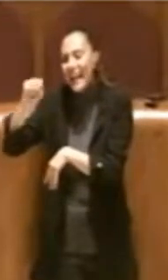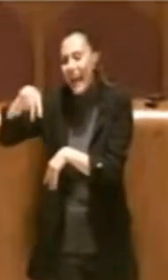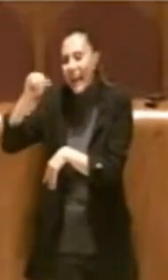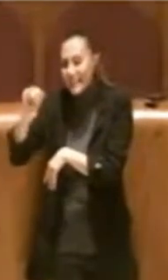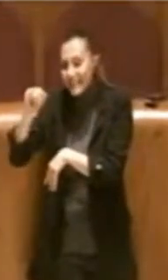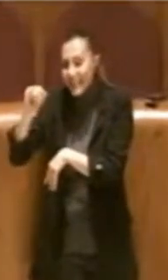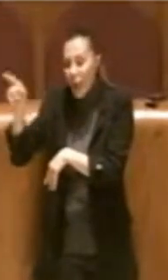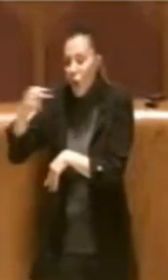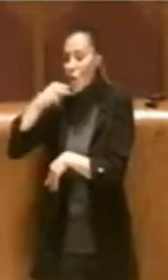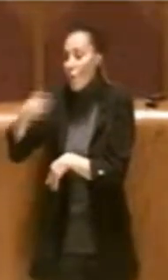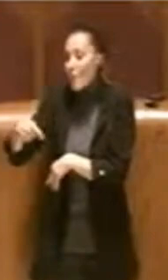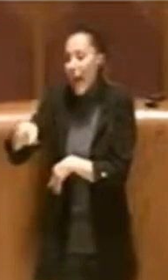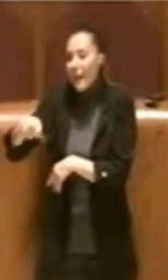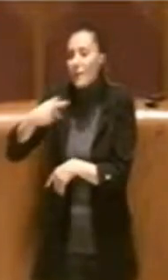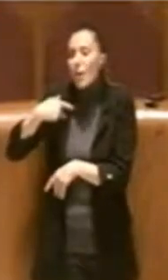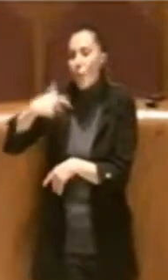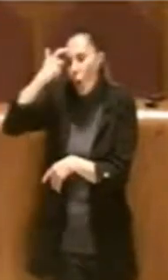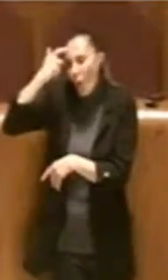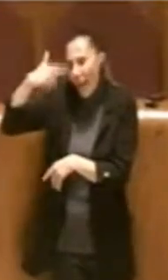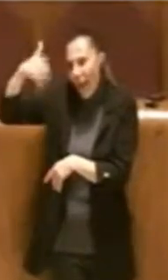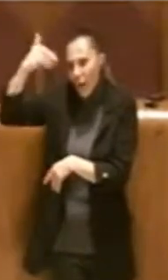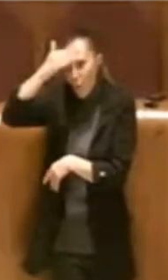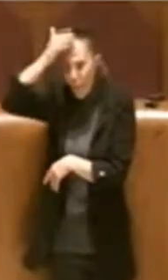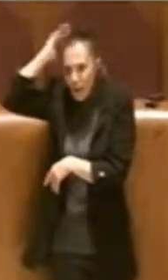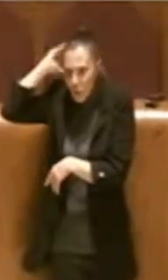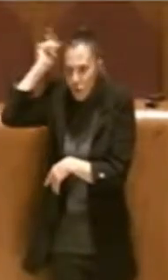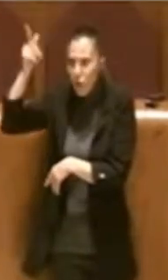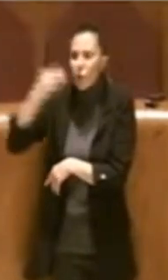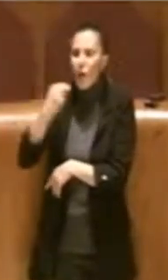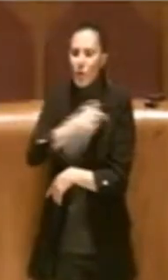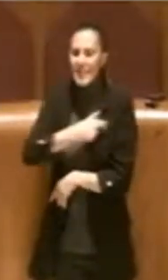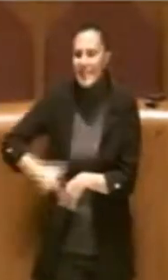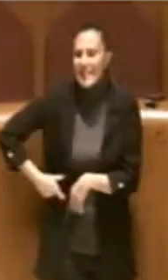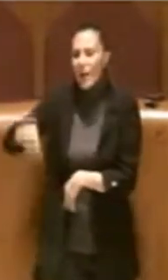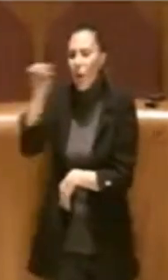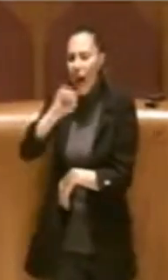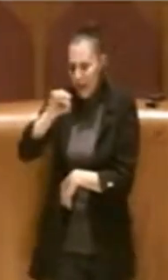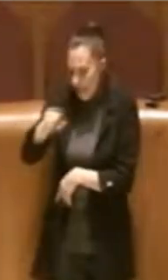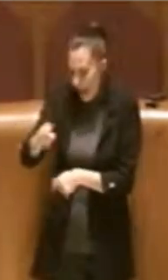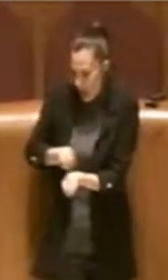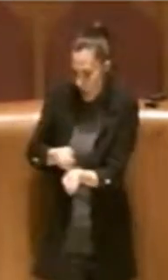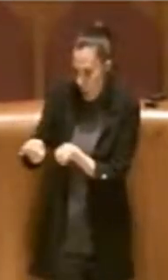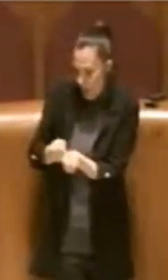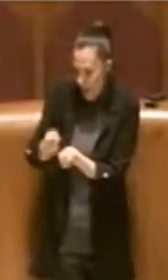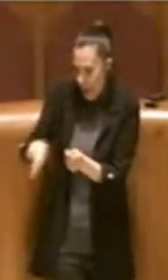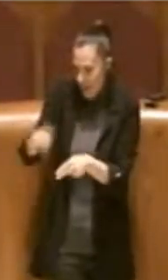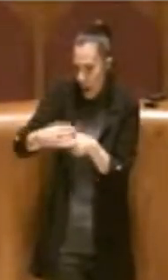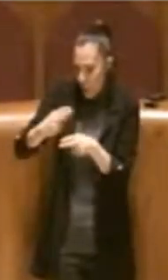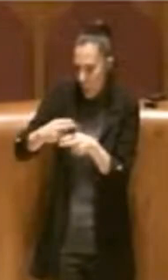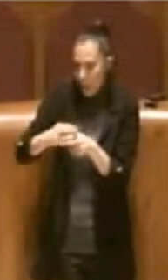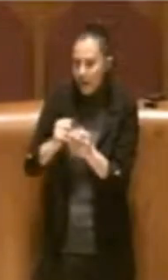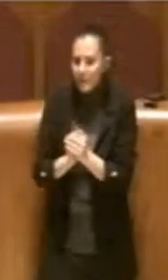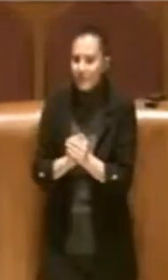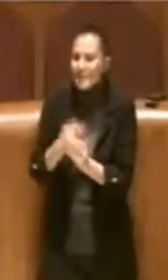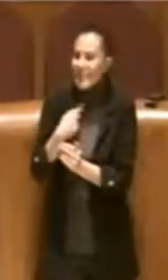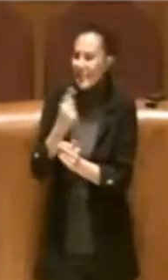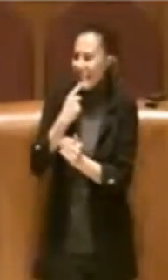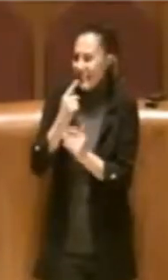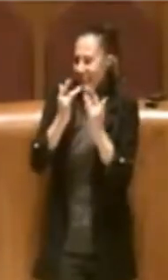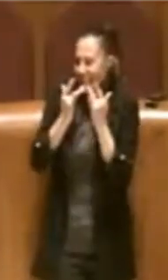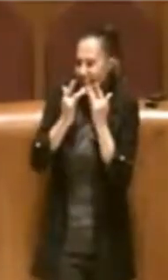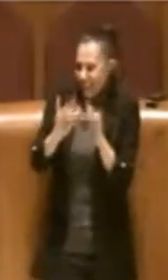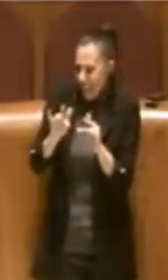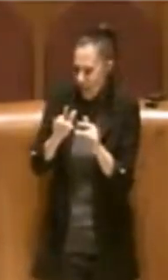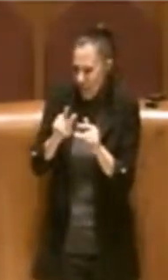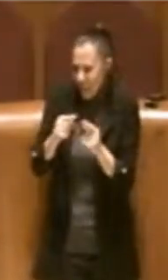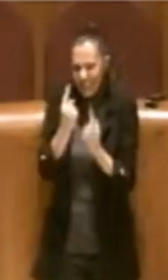dal governo Berlusconi quando Alemanno ha governato per 5 anni. E gli voglio dire pure una cosa semplicissima, perché è un po' fuori da questo